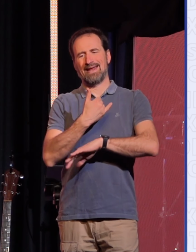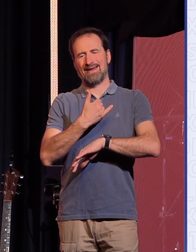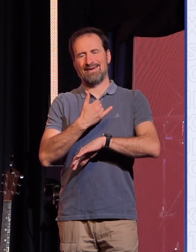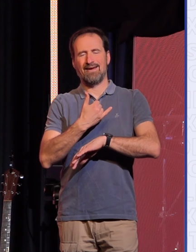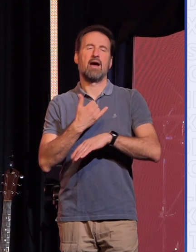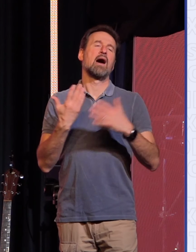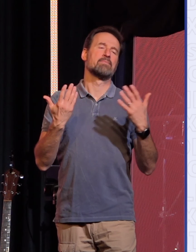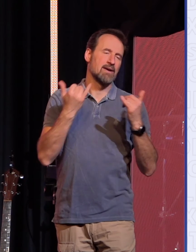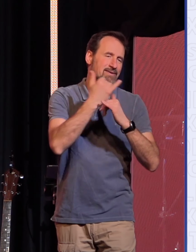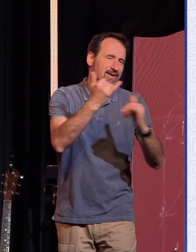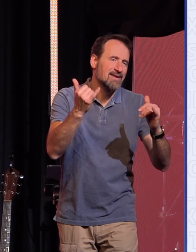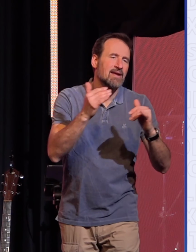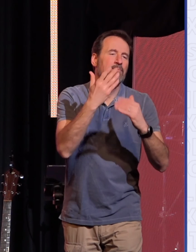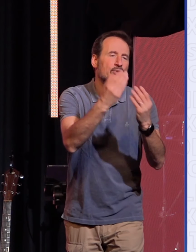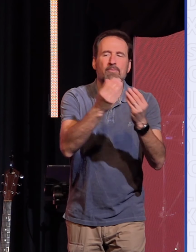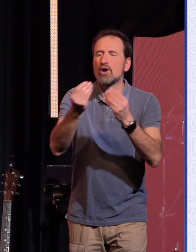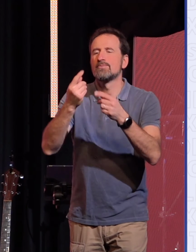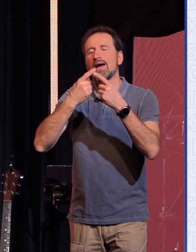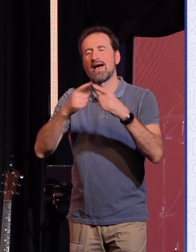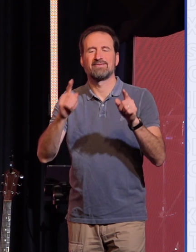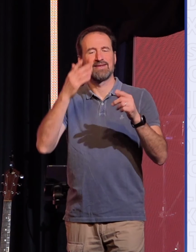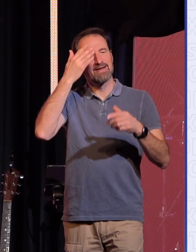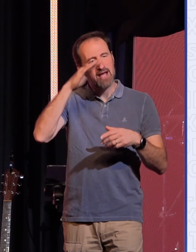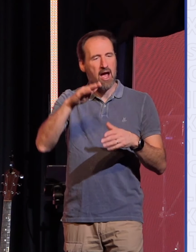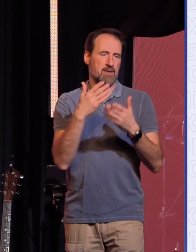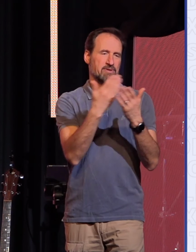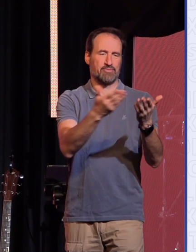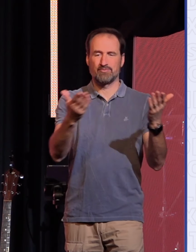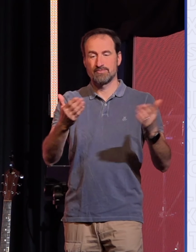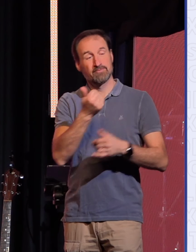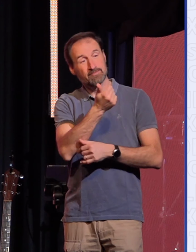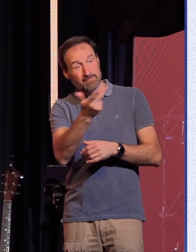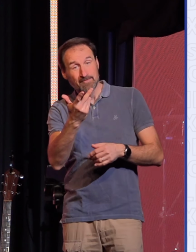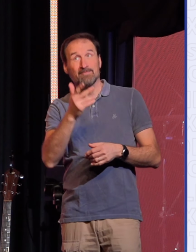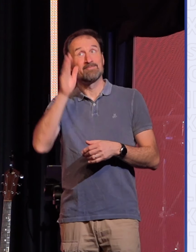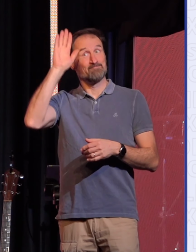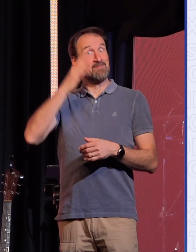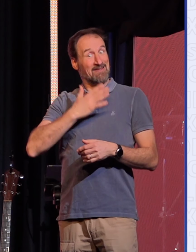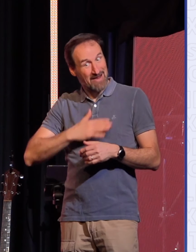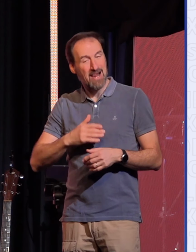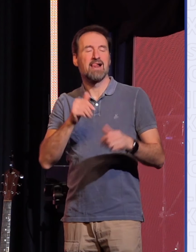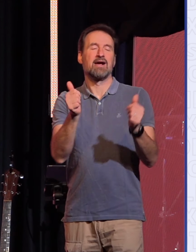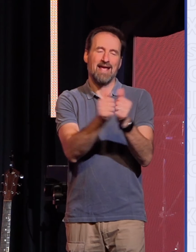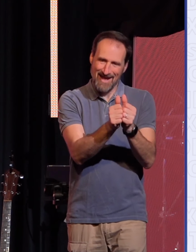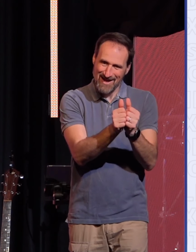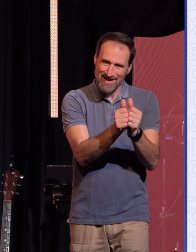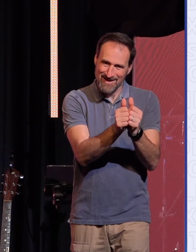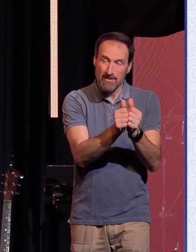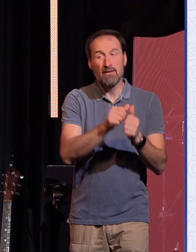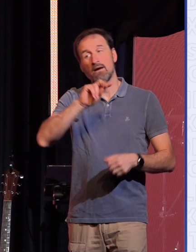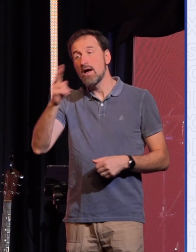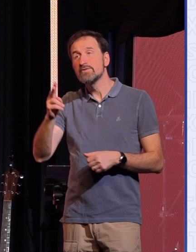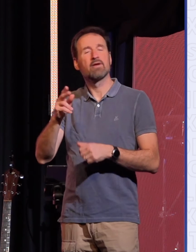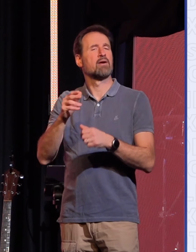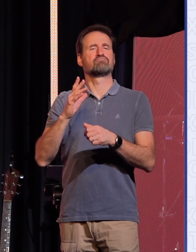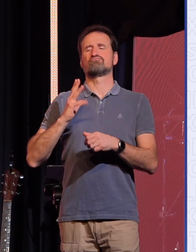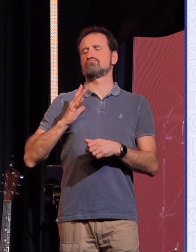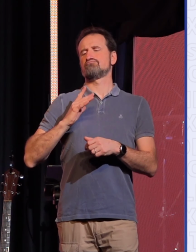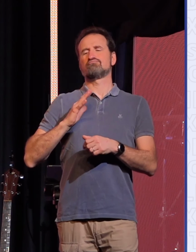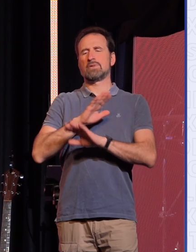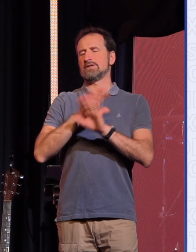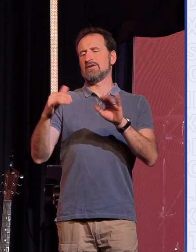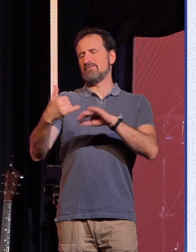bekommen. Die einen leben nach seinem Willen in der Ehe, die anderen bleiben Unverheiratete. Die Unverheirateten